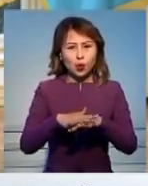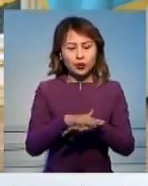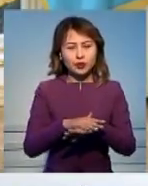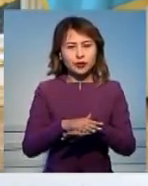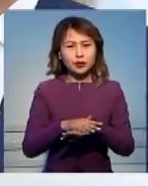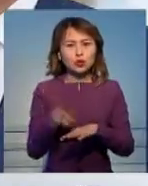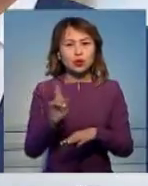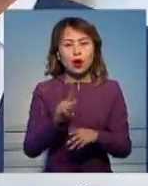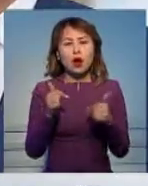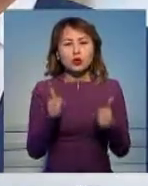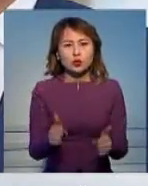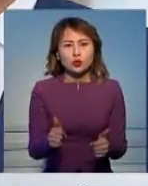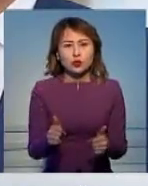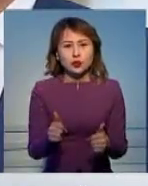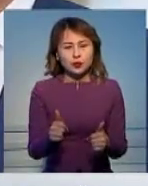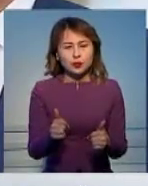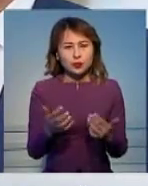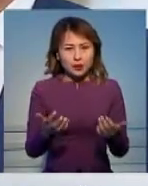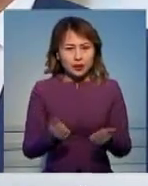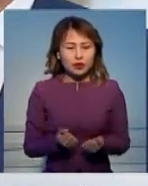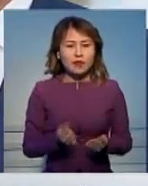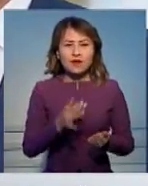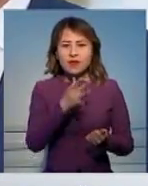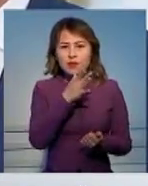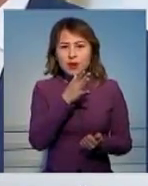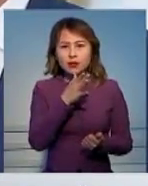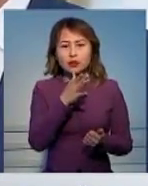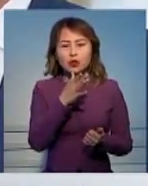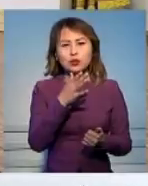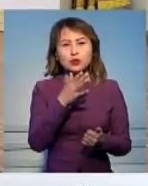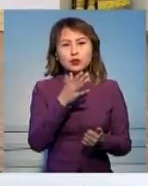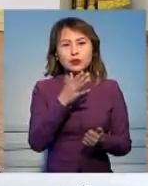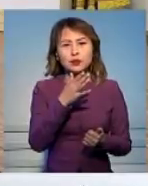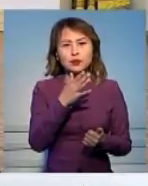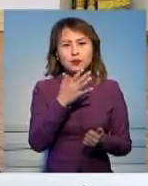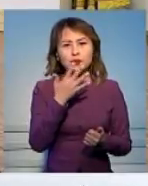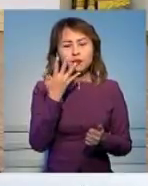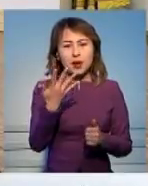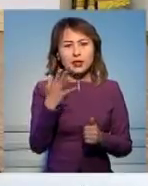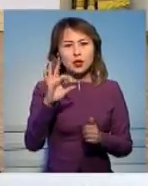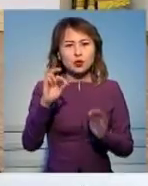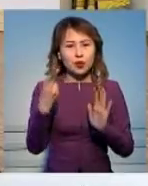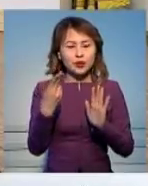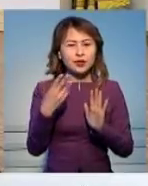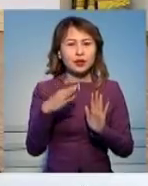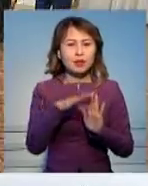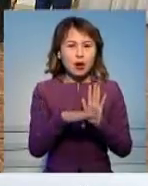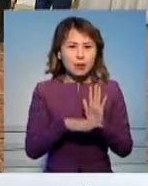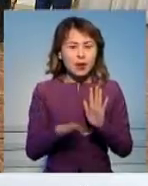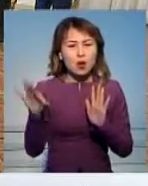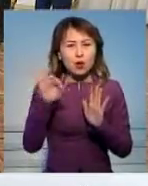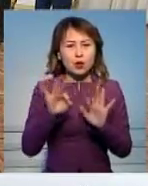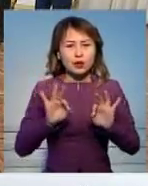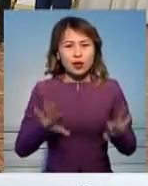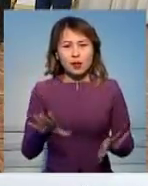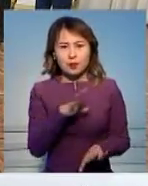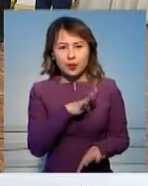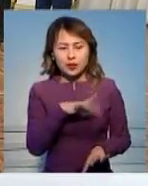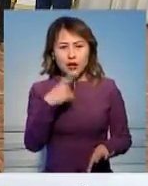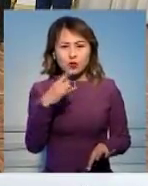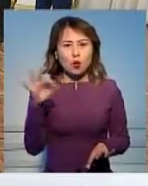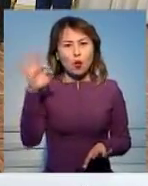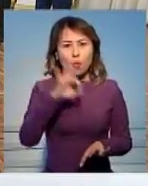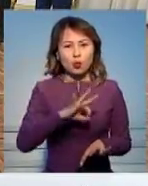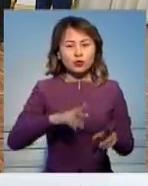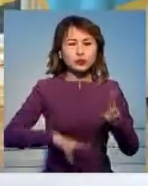И хорошо, что он принимается в момент, когда мы осуществляем 5 социальных инициатив, о чем я говорил. Сейчас